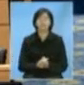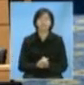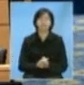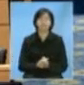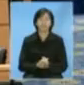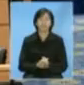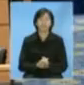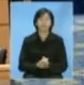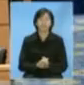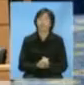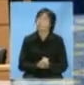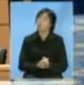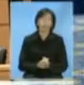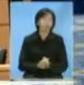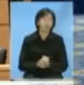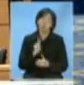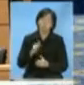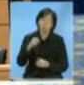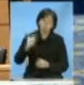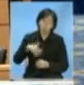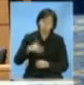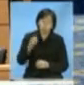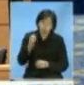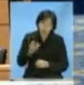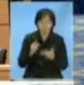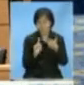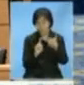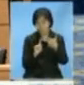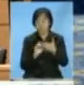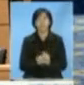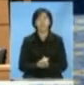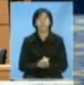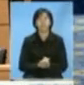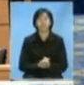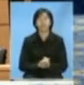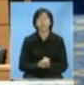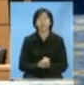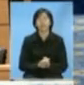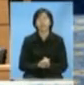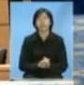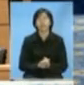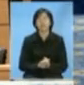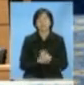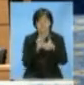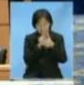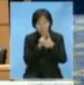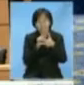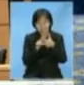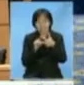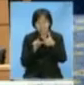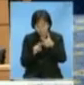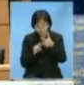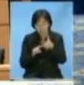นี่คือโคตรเป็นหนี้นะครับของที่3นะครับเฉพาะหนี้3กองนี้นะ